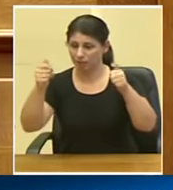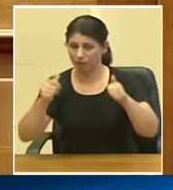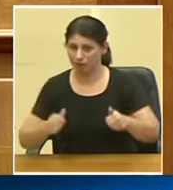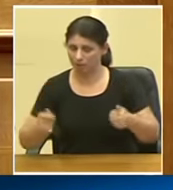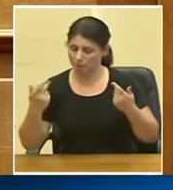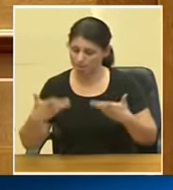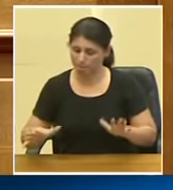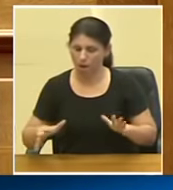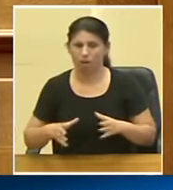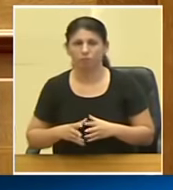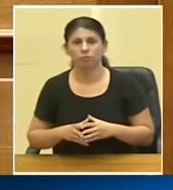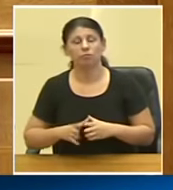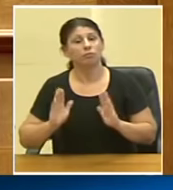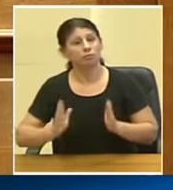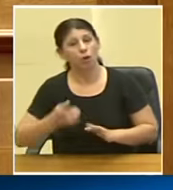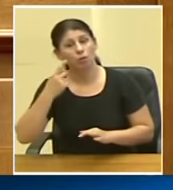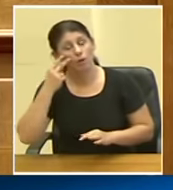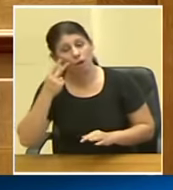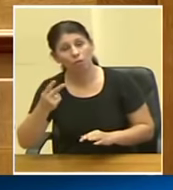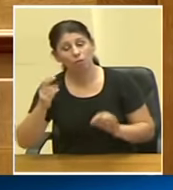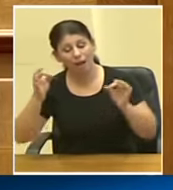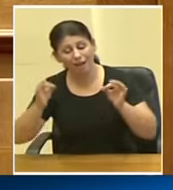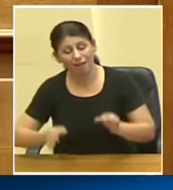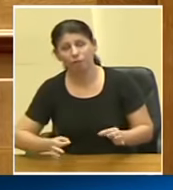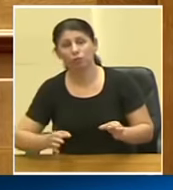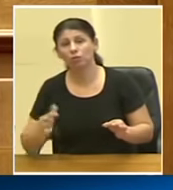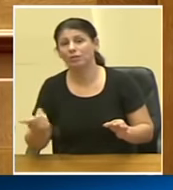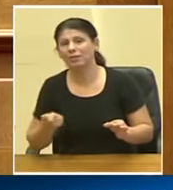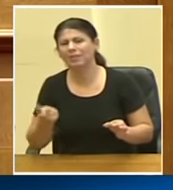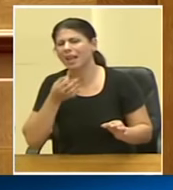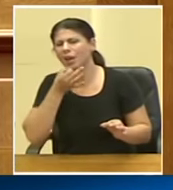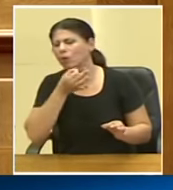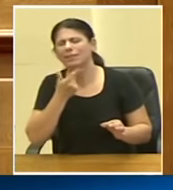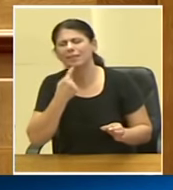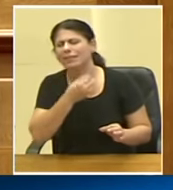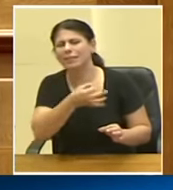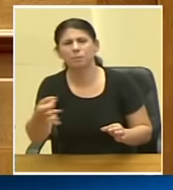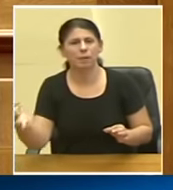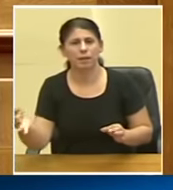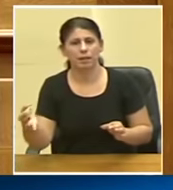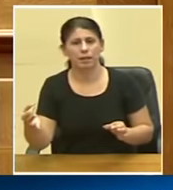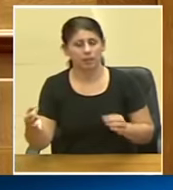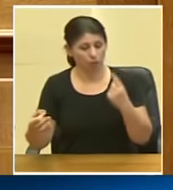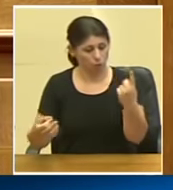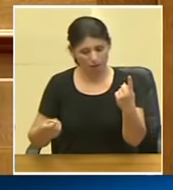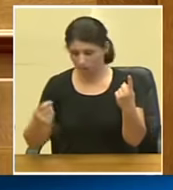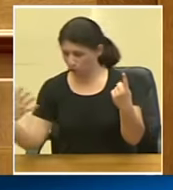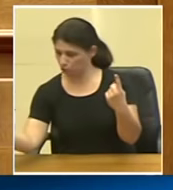κάνανε, μπορούμε να δούμε ακριβώς τι έχουν πει για το 1:5